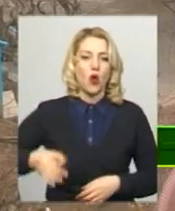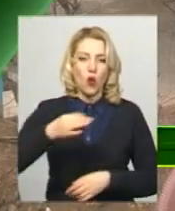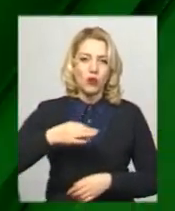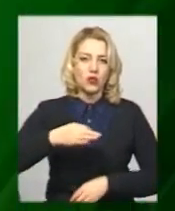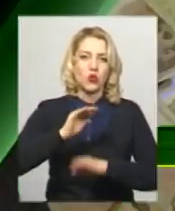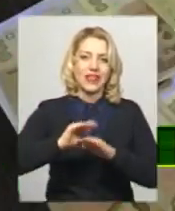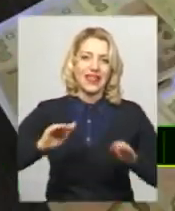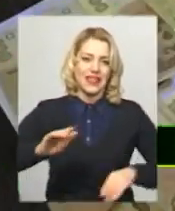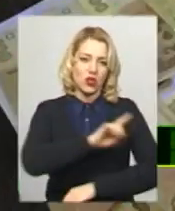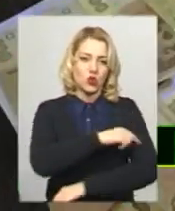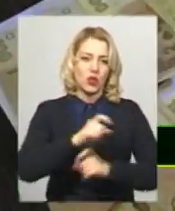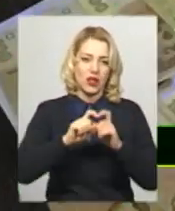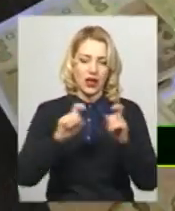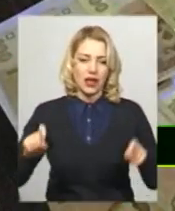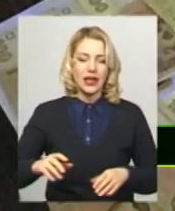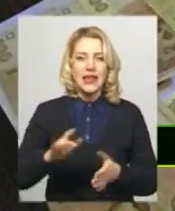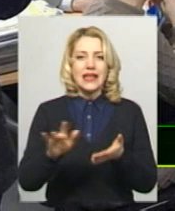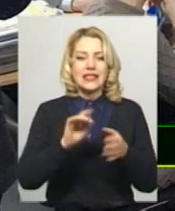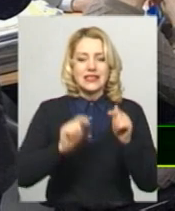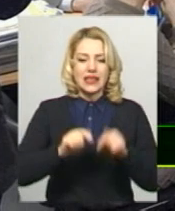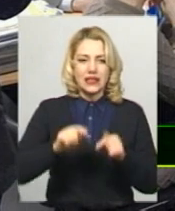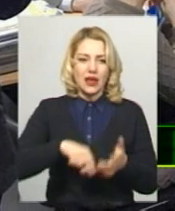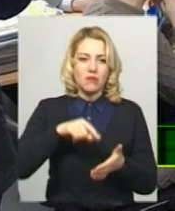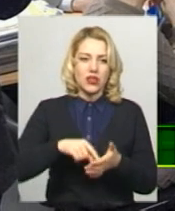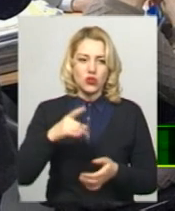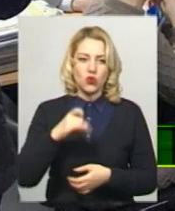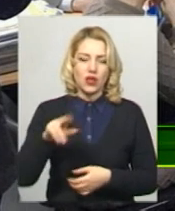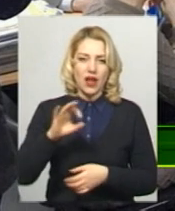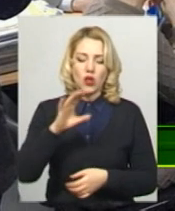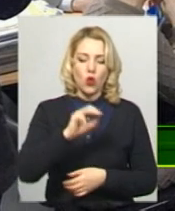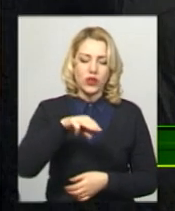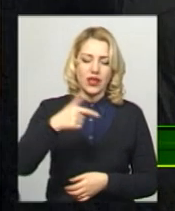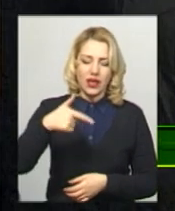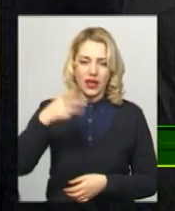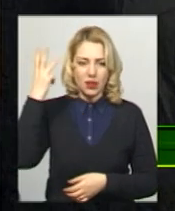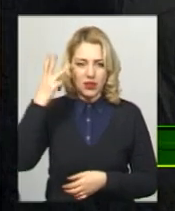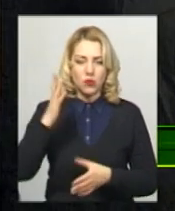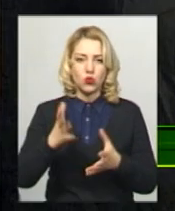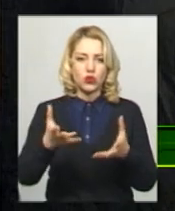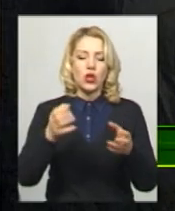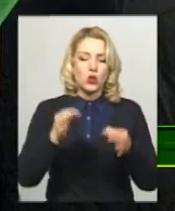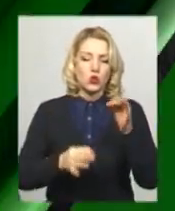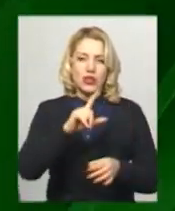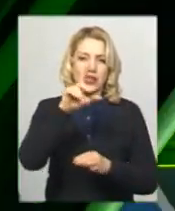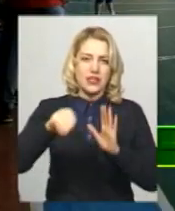лікарні. Секретаря міської ради однієї з ОТГ Хмельниччини судитимуть за одержання неправомірної вигоди.